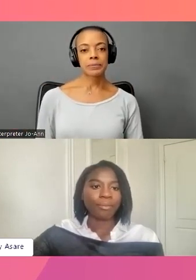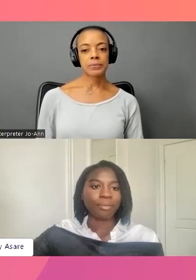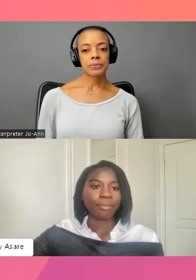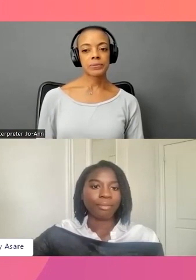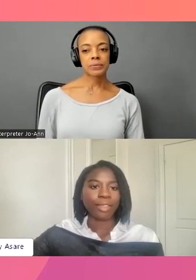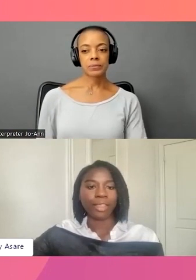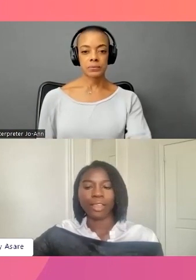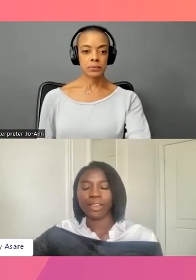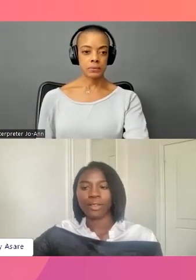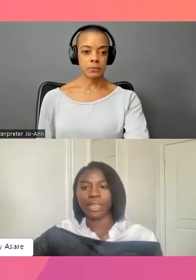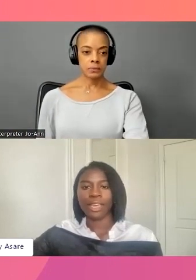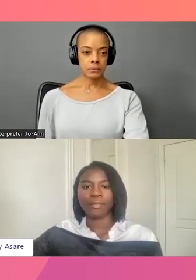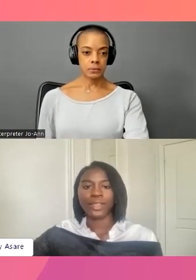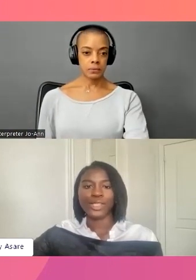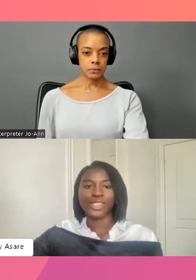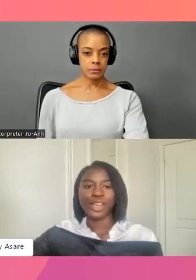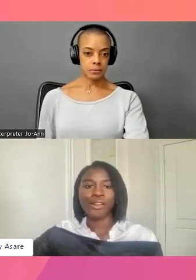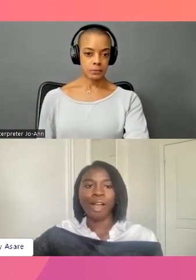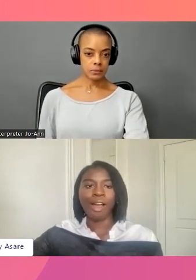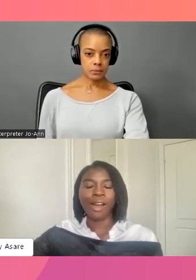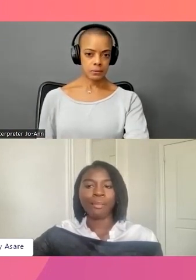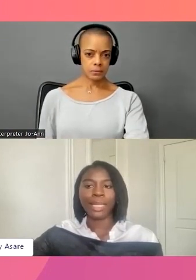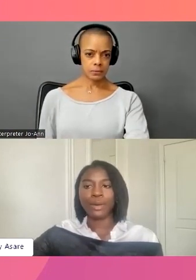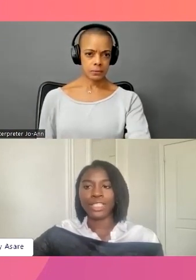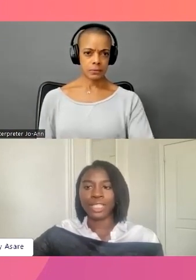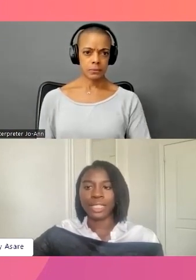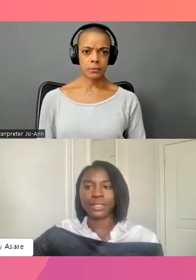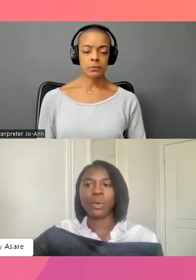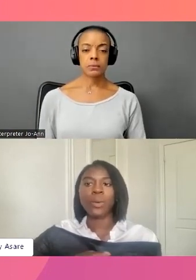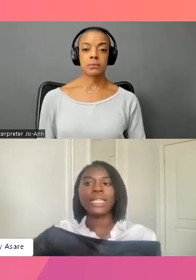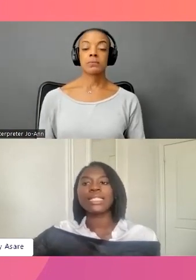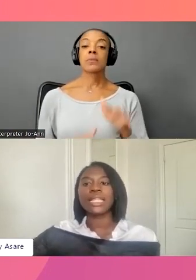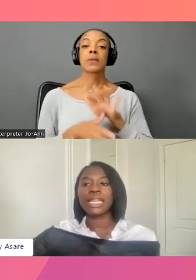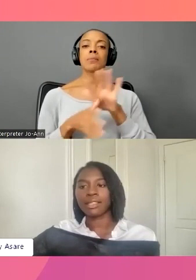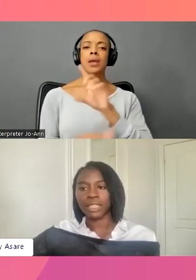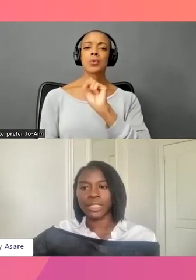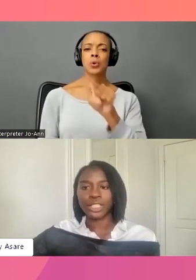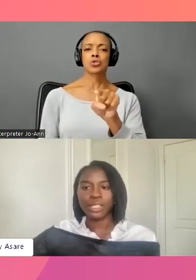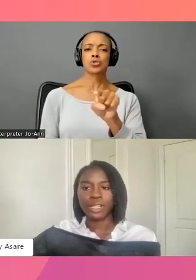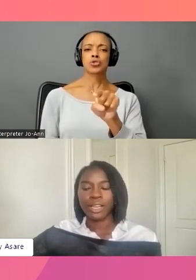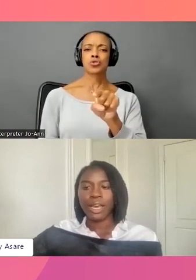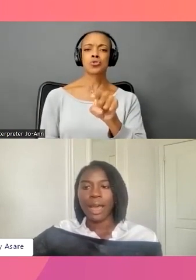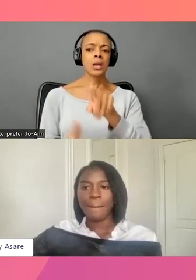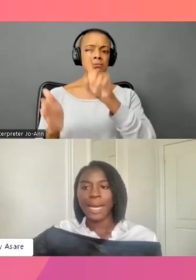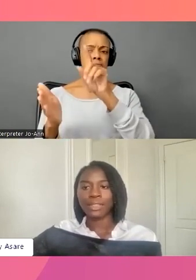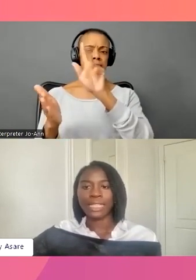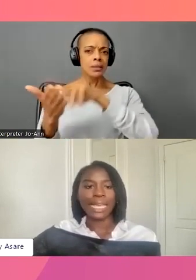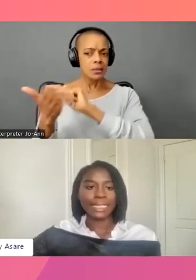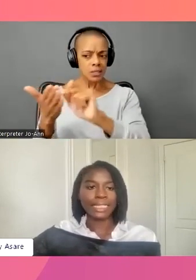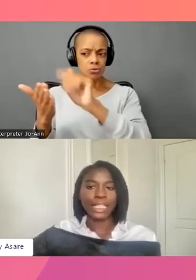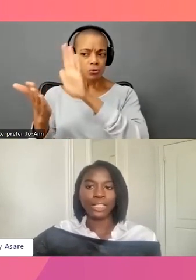la suite auprès des survivantes de VC ayant subi des traumatismes cérébraux.